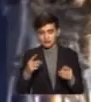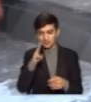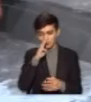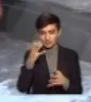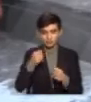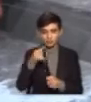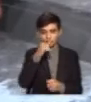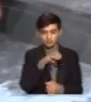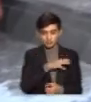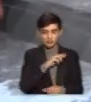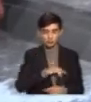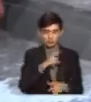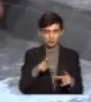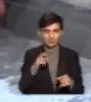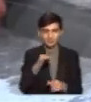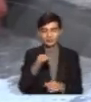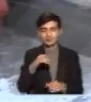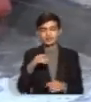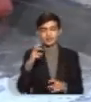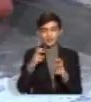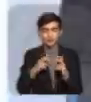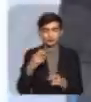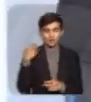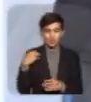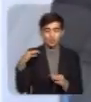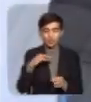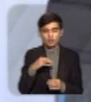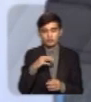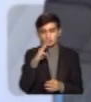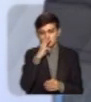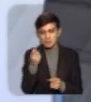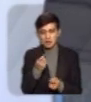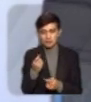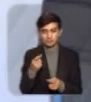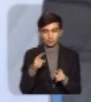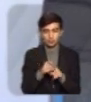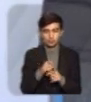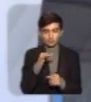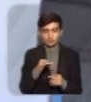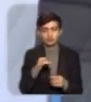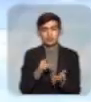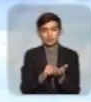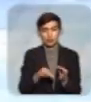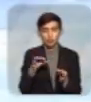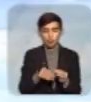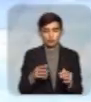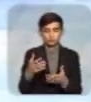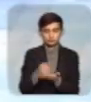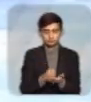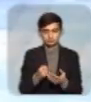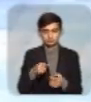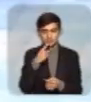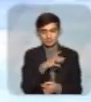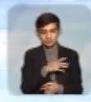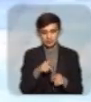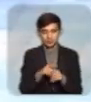ала алмай жүрген жұмысшылар да бар. Олар зауыт басшылығы айналдырған азғантайғана айлықтарынан табыс салығы зейнетақы қорына деп ақша ұстайтындарын